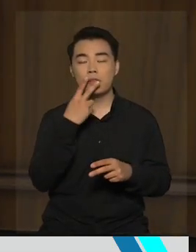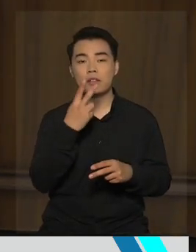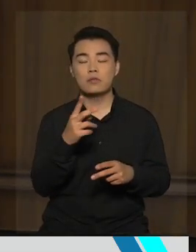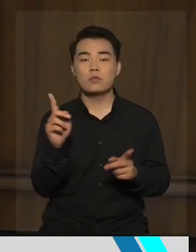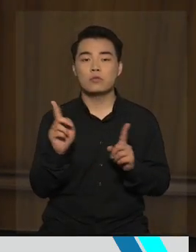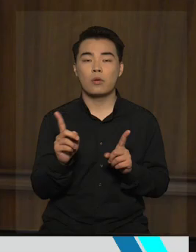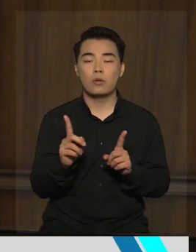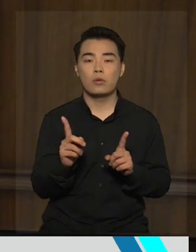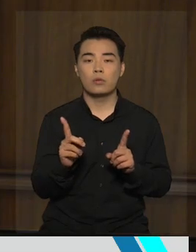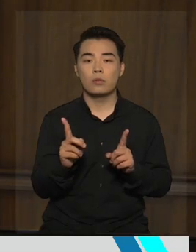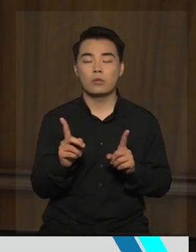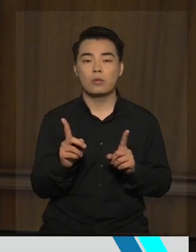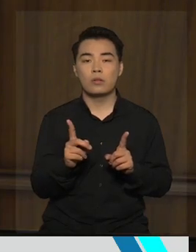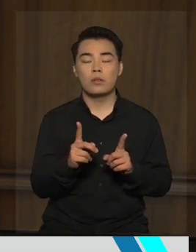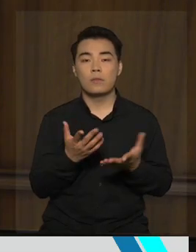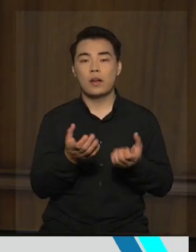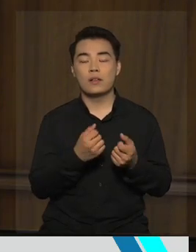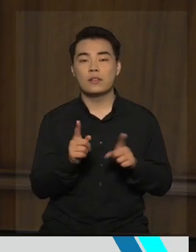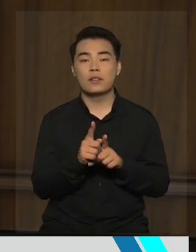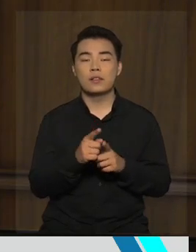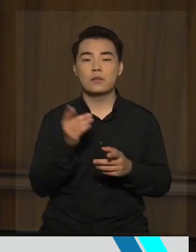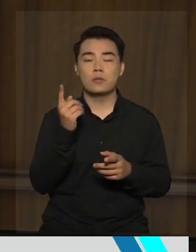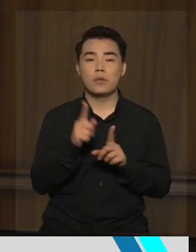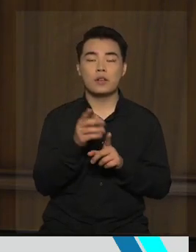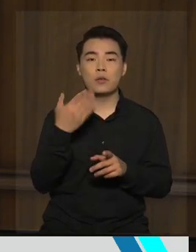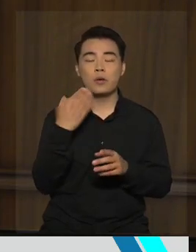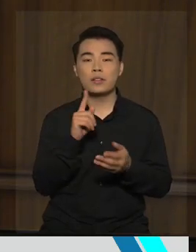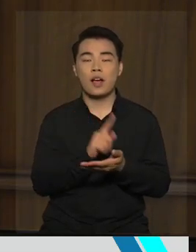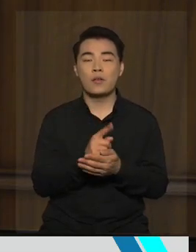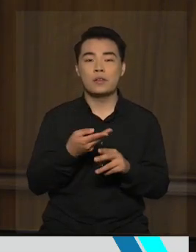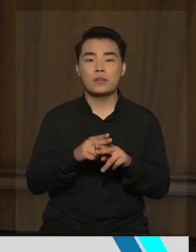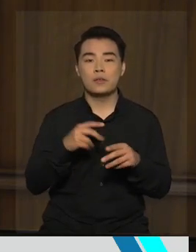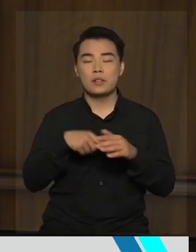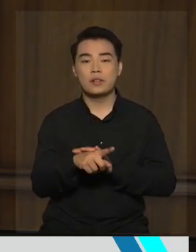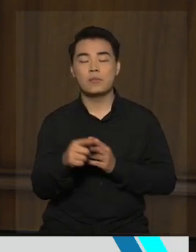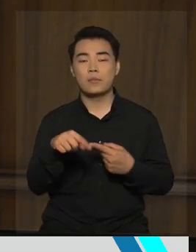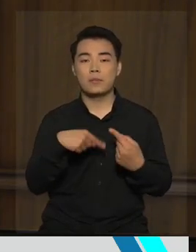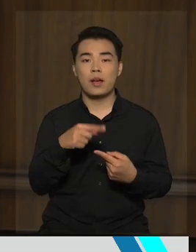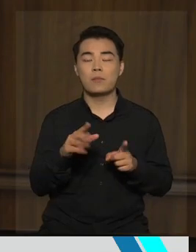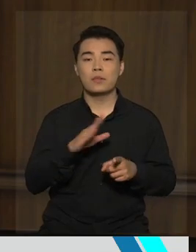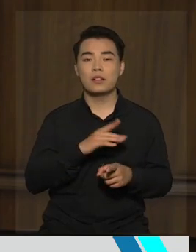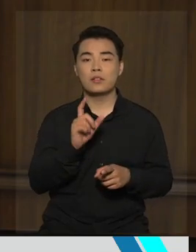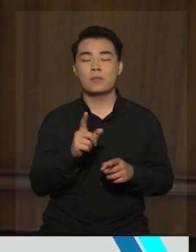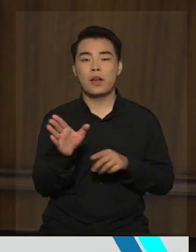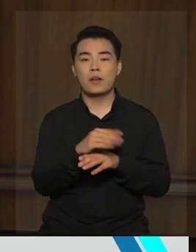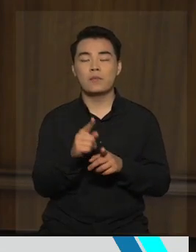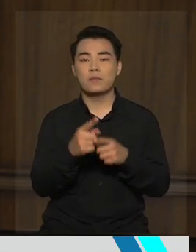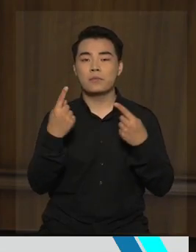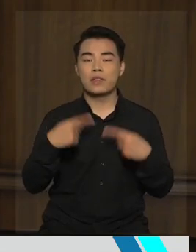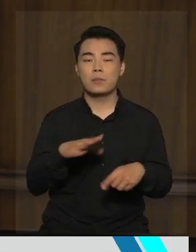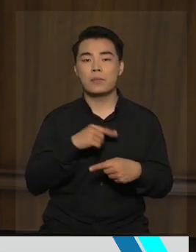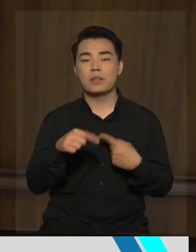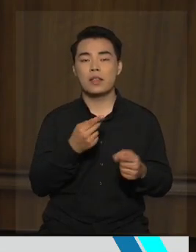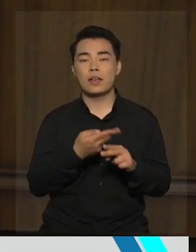что, пользуясь льготным налоговым режимом для индивидуальных предпринимателей, зачастую происходило, наоборот, дробление бизнеса.